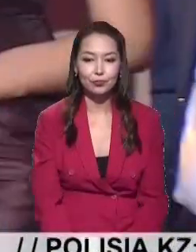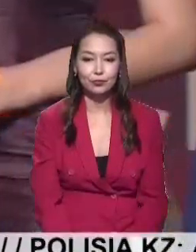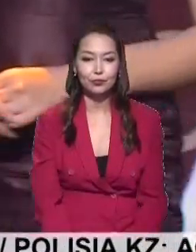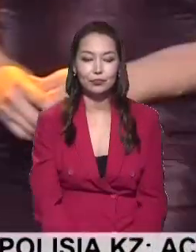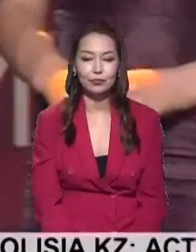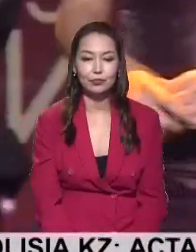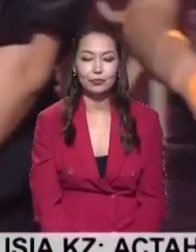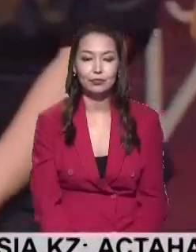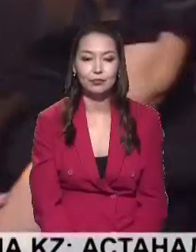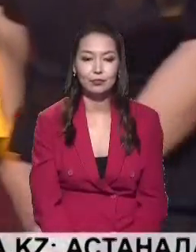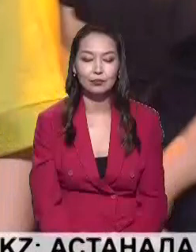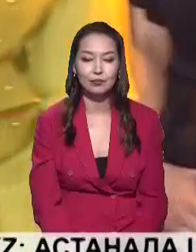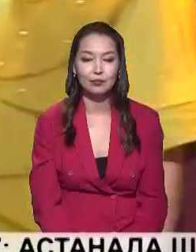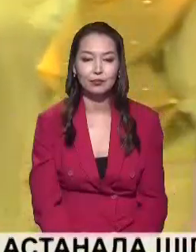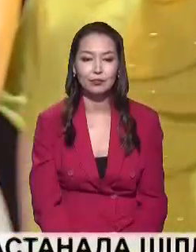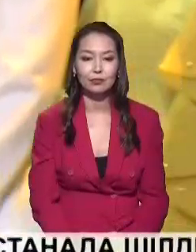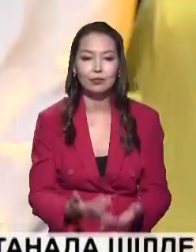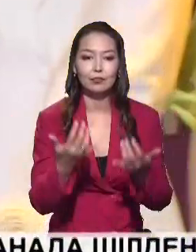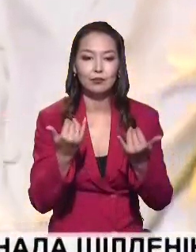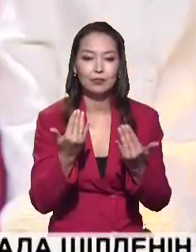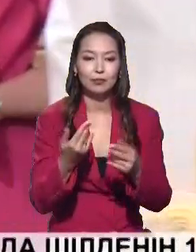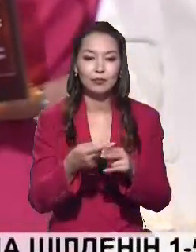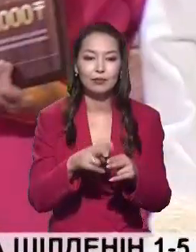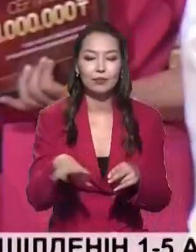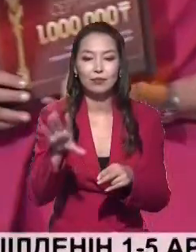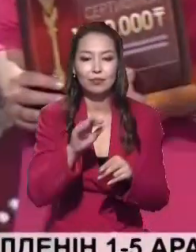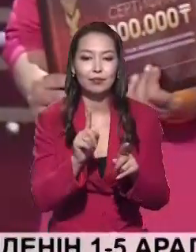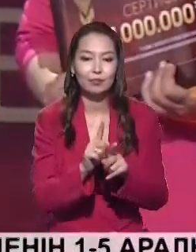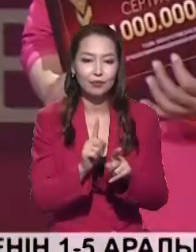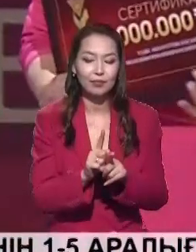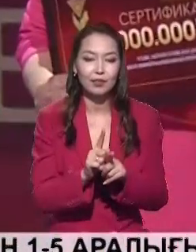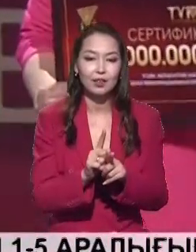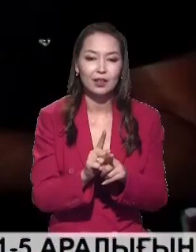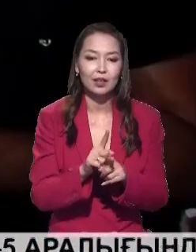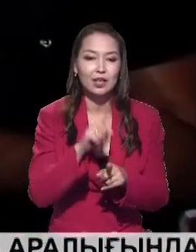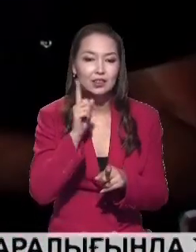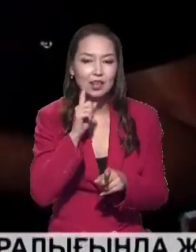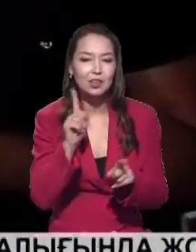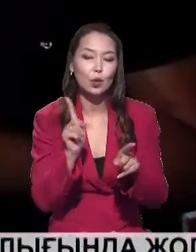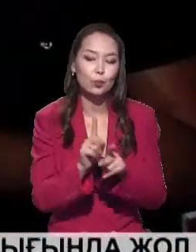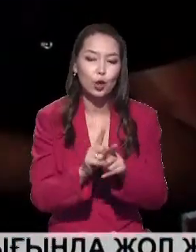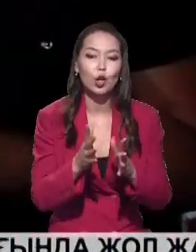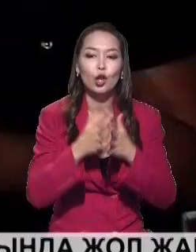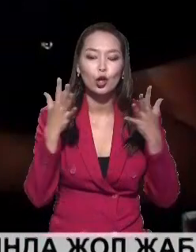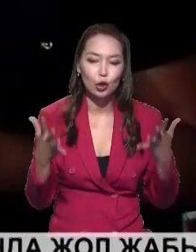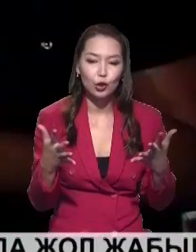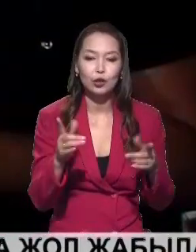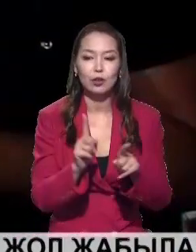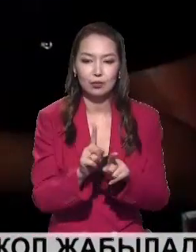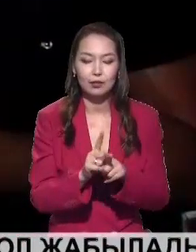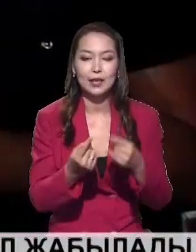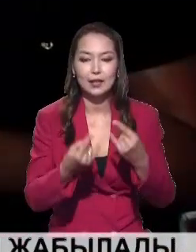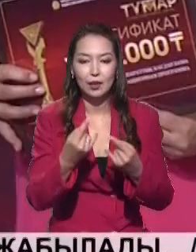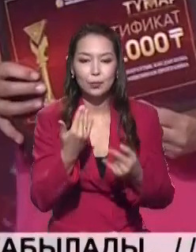Біздің арна туралы айта кетсек, мұнда ылғи жастар, рейтинг жағынан жастар болса да, үлкен телеарналармен